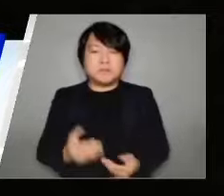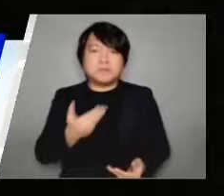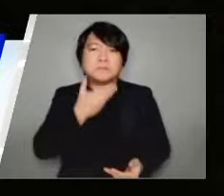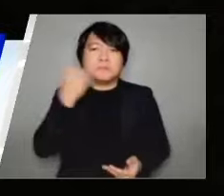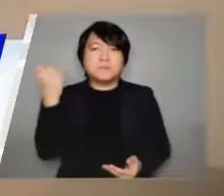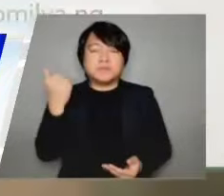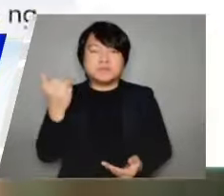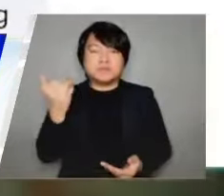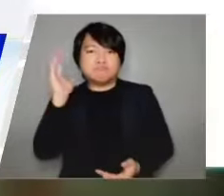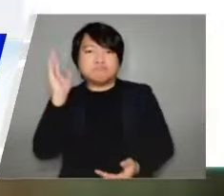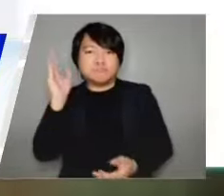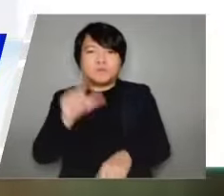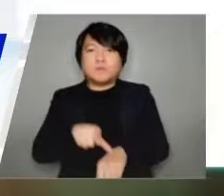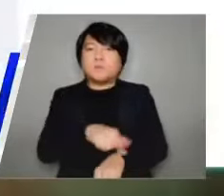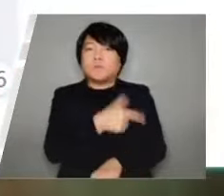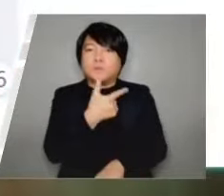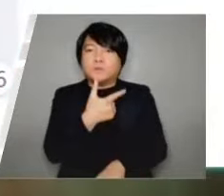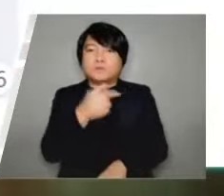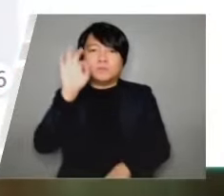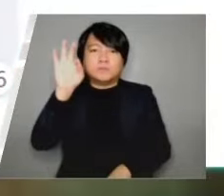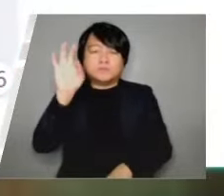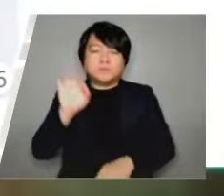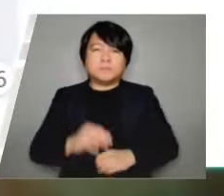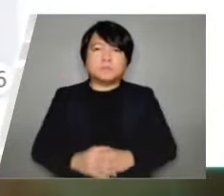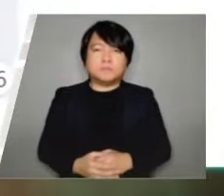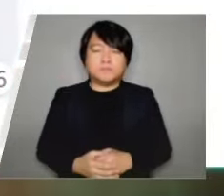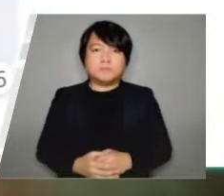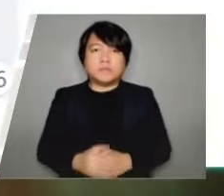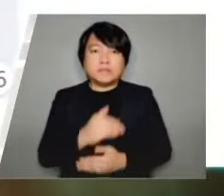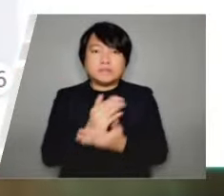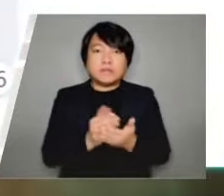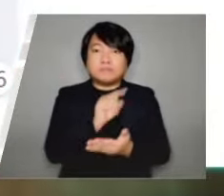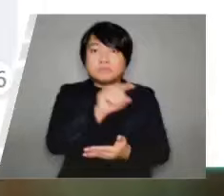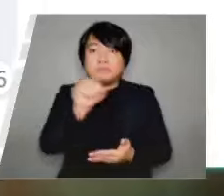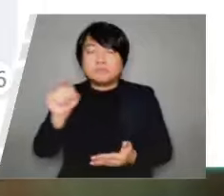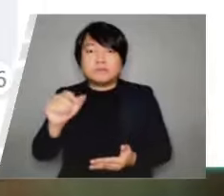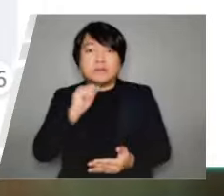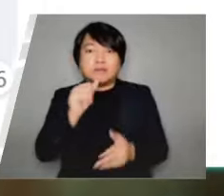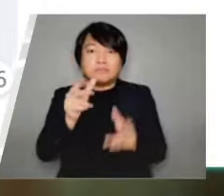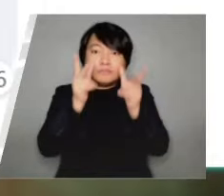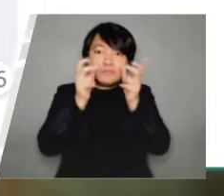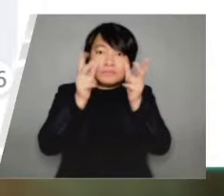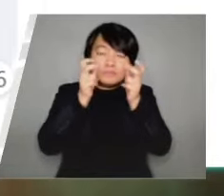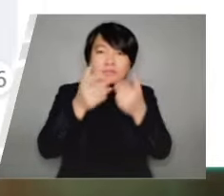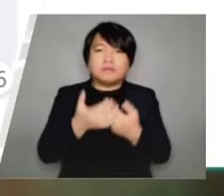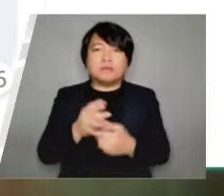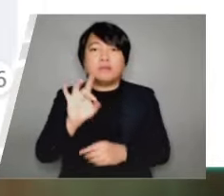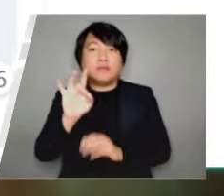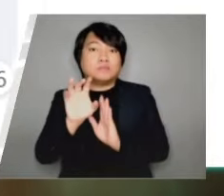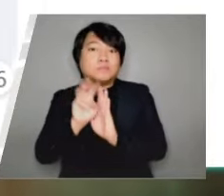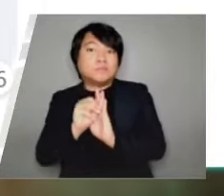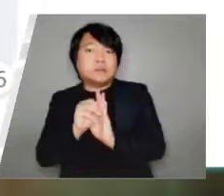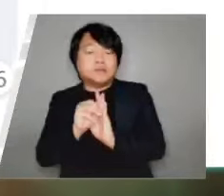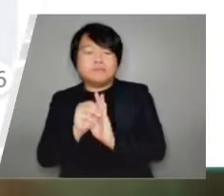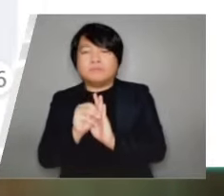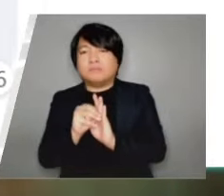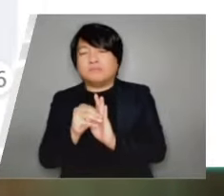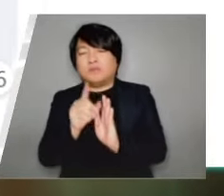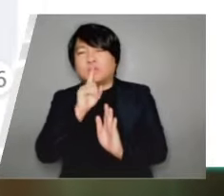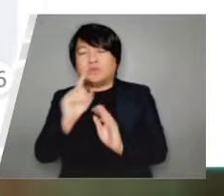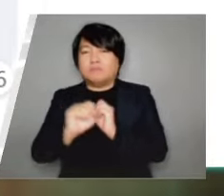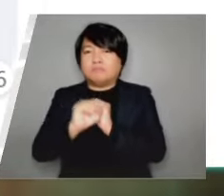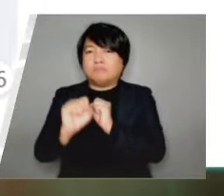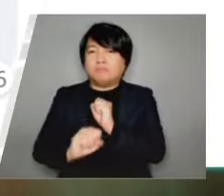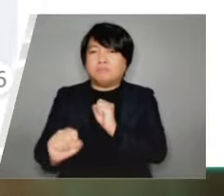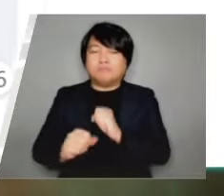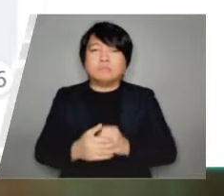ng pare. Para raw sa mga hindi talaga nakikinig, pati nga raw ang 8 minuto ay masyado ng mahaba. Hindi raw nakakaantok kung